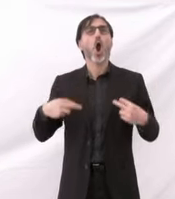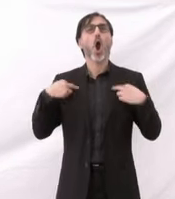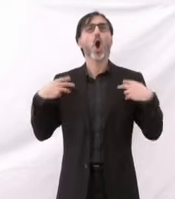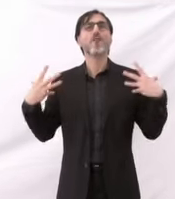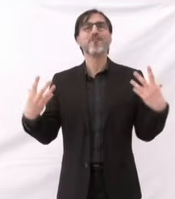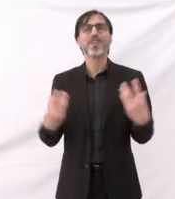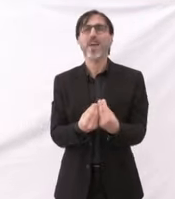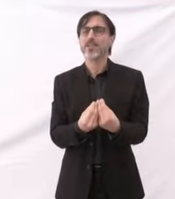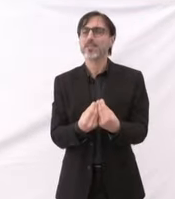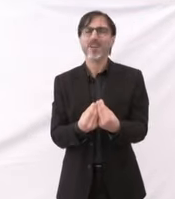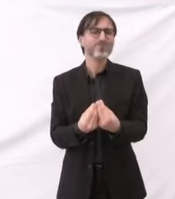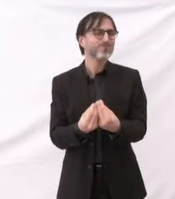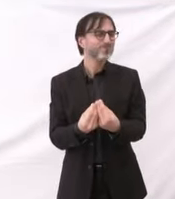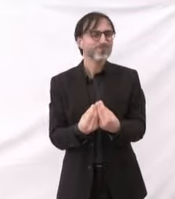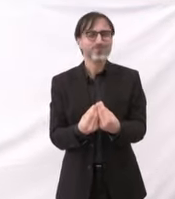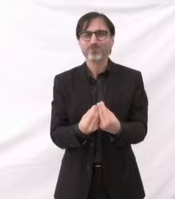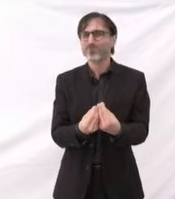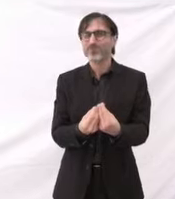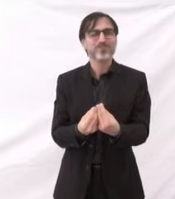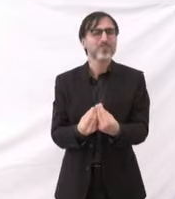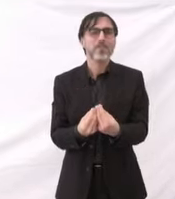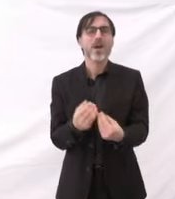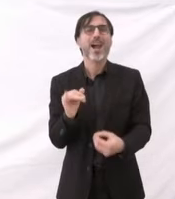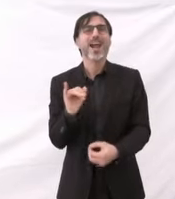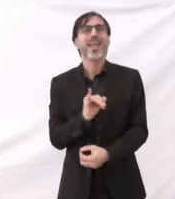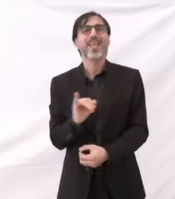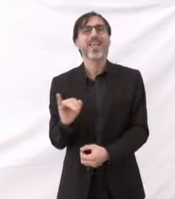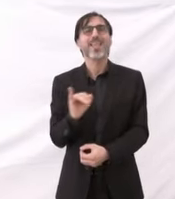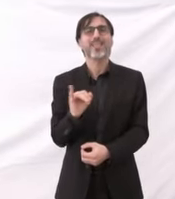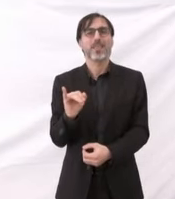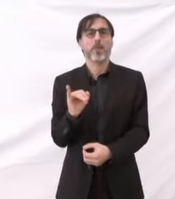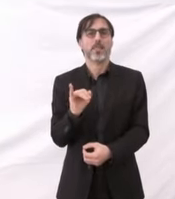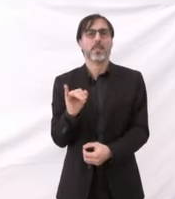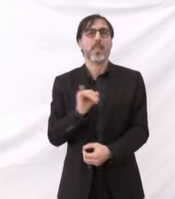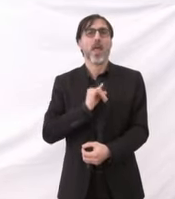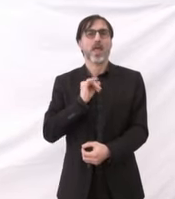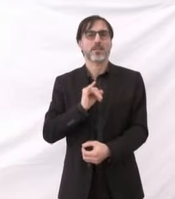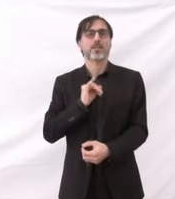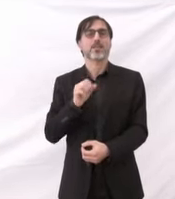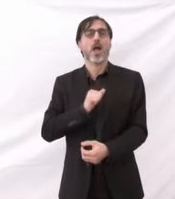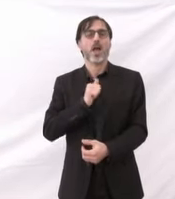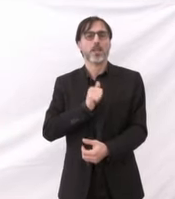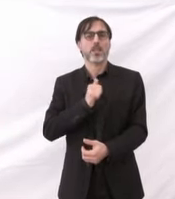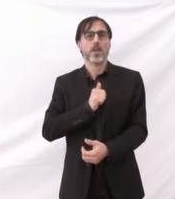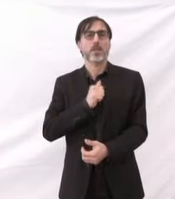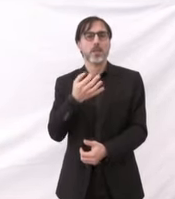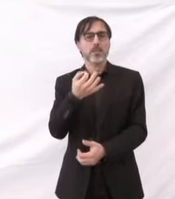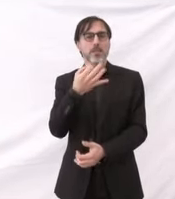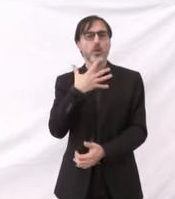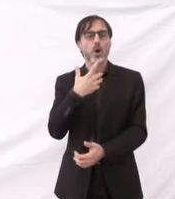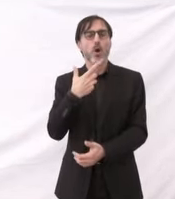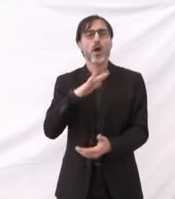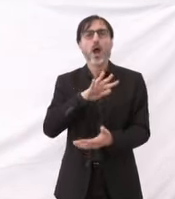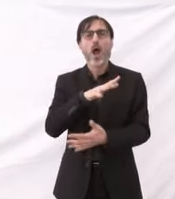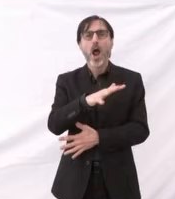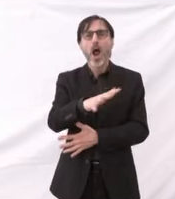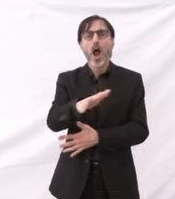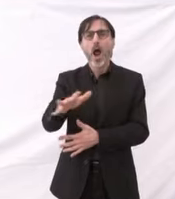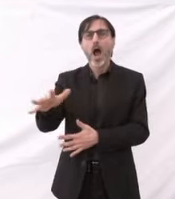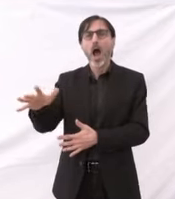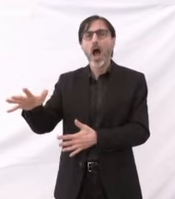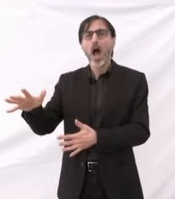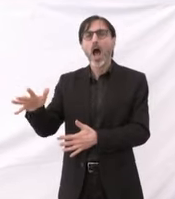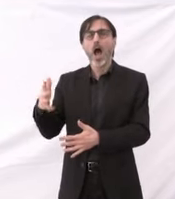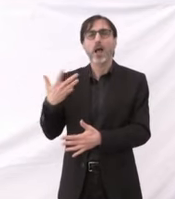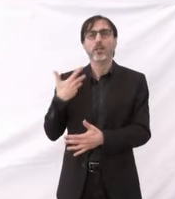convivenza, ma della indipendenza dalle droghe e da tutte le altre forme che